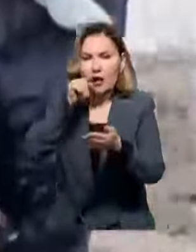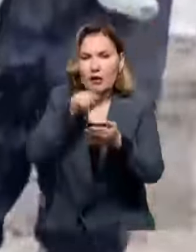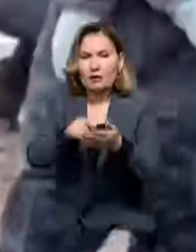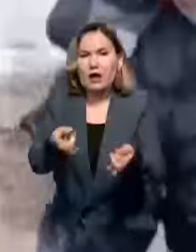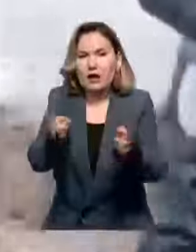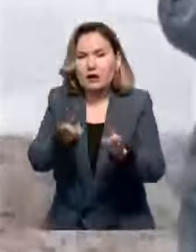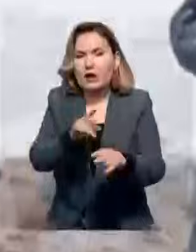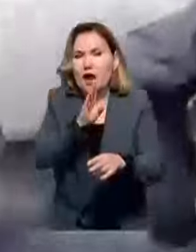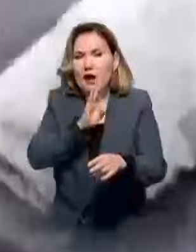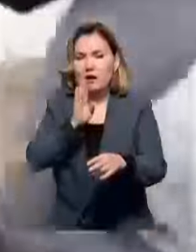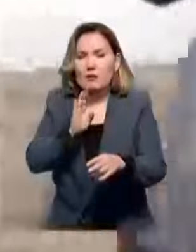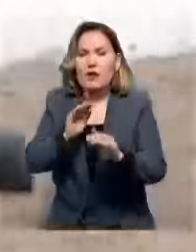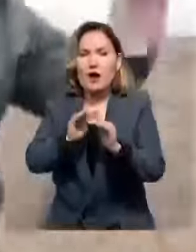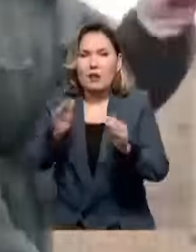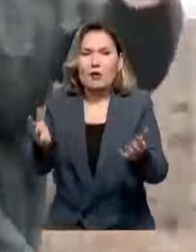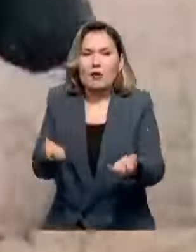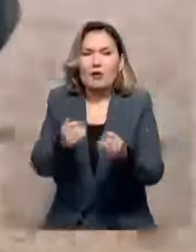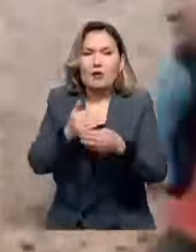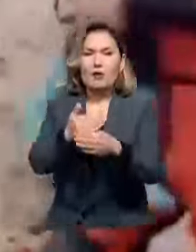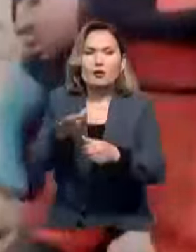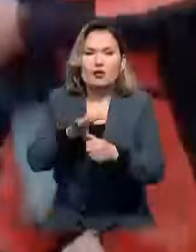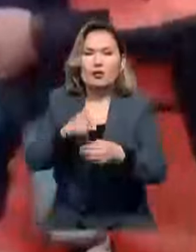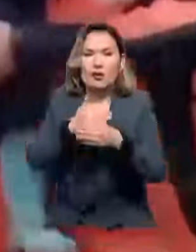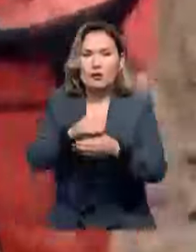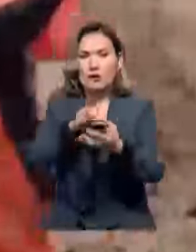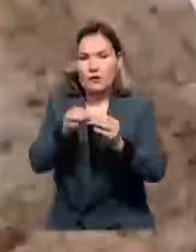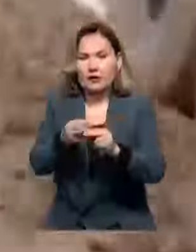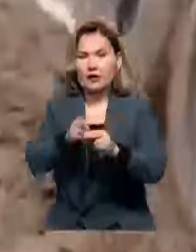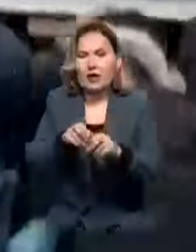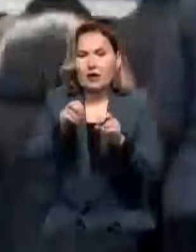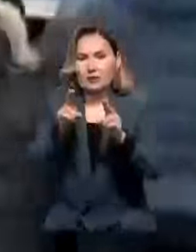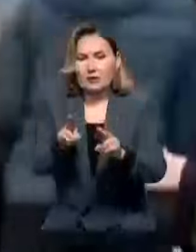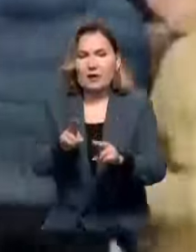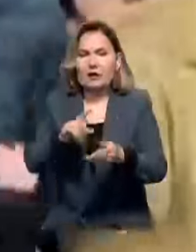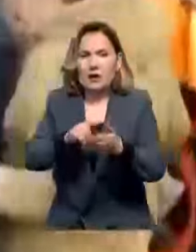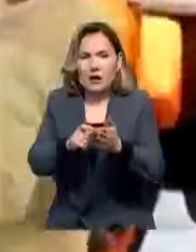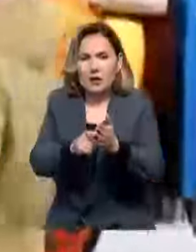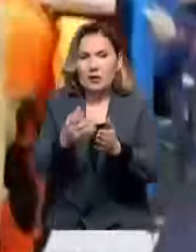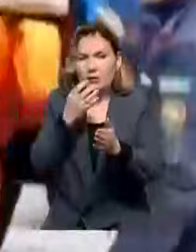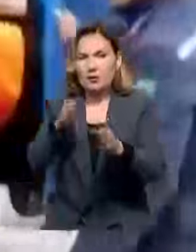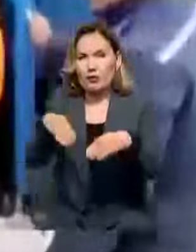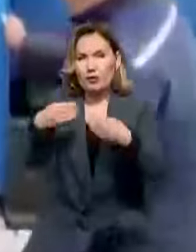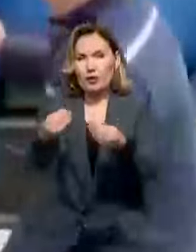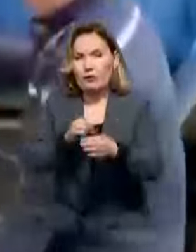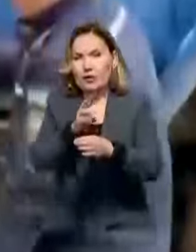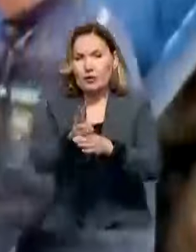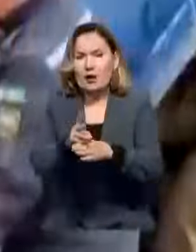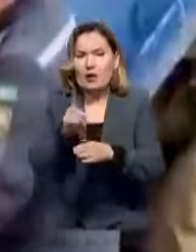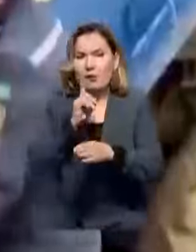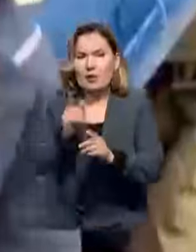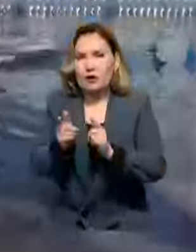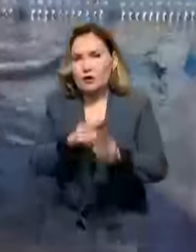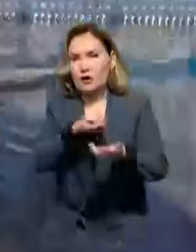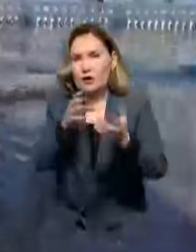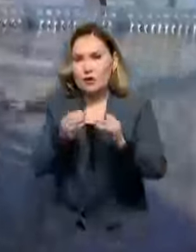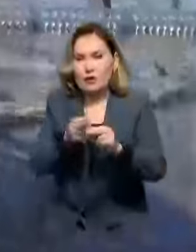бірінші кезекте әйелдер мен балалар тікұшақпен шығарылады. Оларды қабылдайтын эвакуациялау пункті дайындалған, бірақ ол әзірге бос.